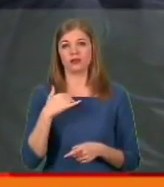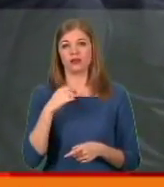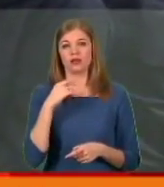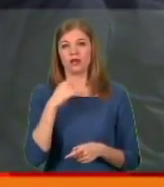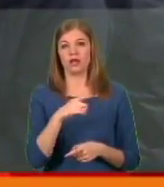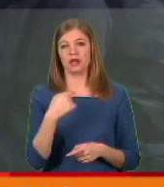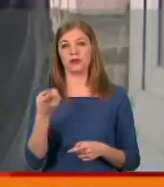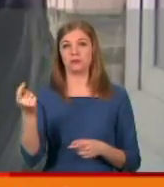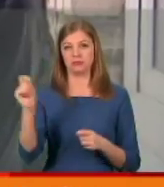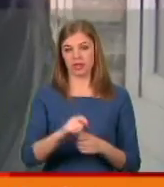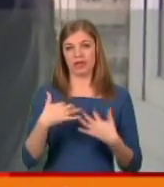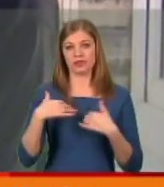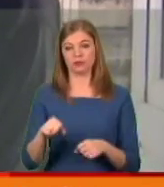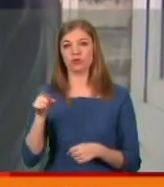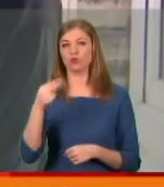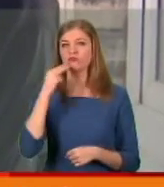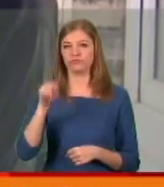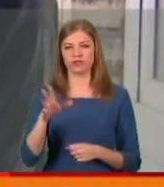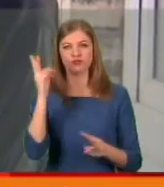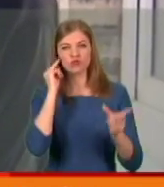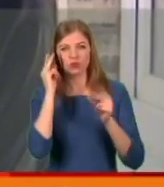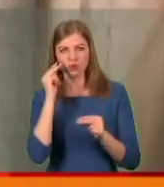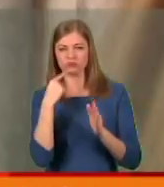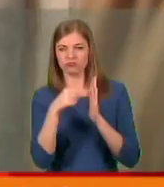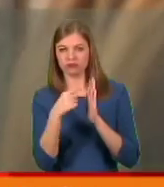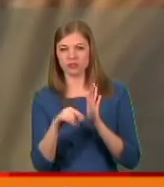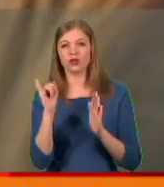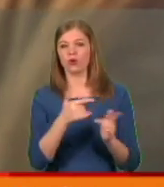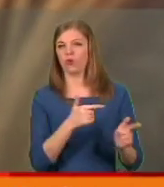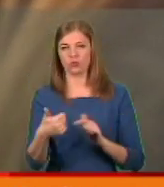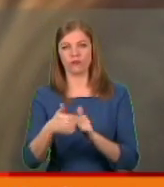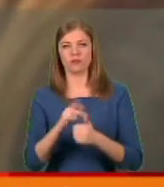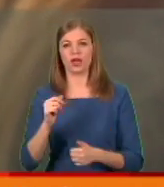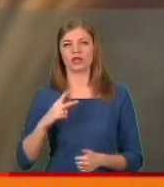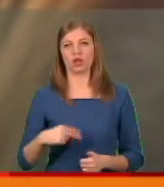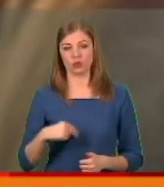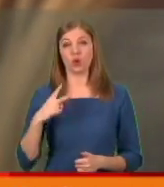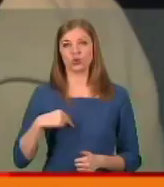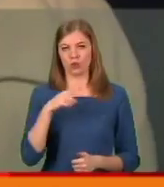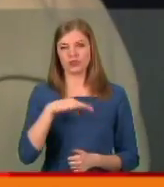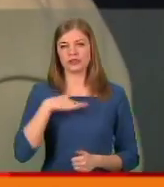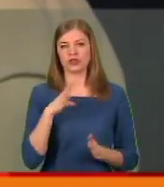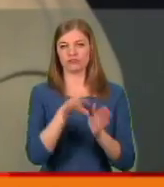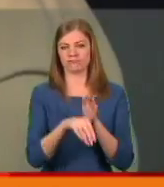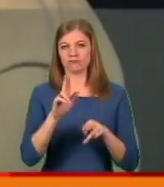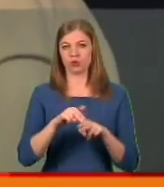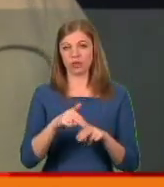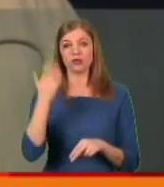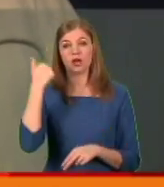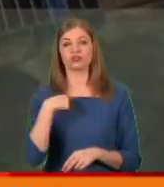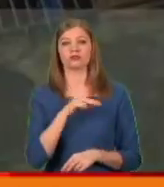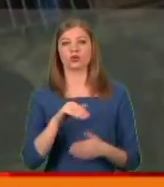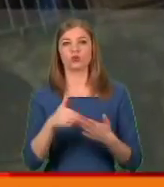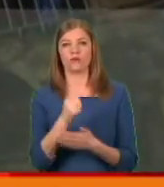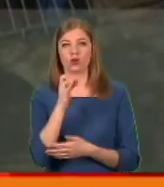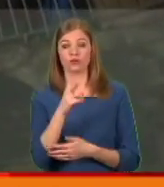мене приїхали, забрали. Його звинуватили у шпигунстві, але сказали, готові обміняти на доньку. Вона слідча поліції. Раніше я працювала в